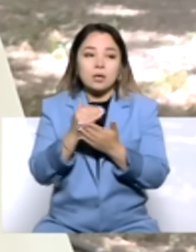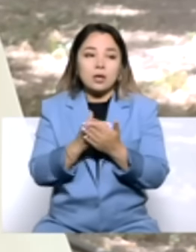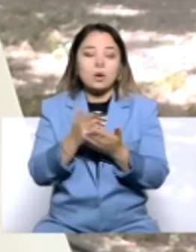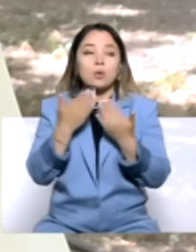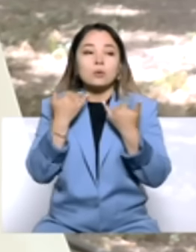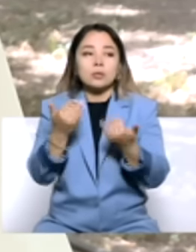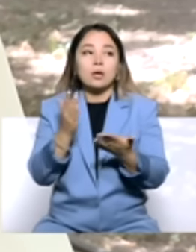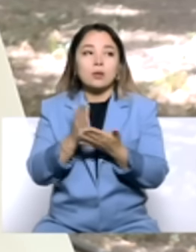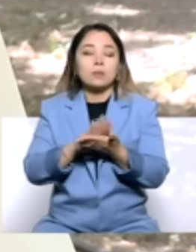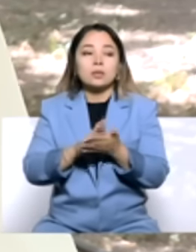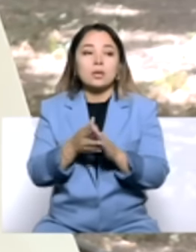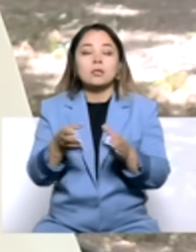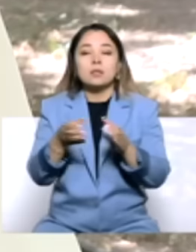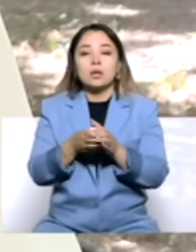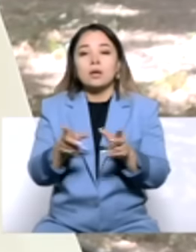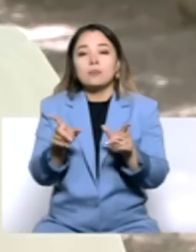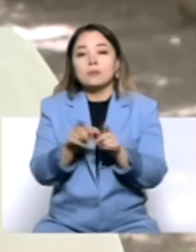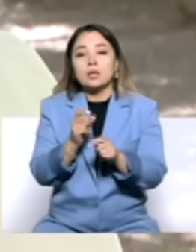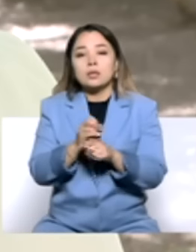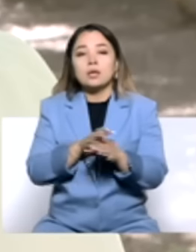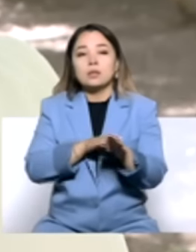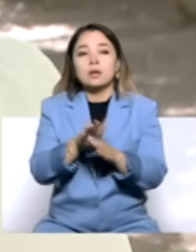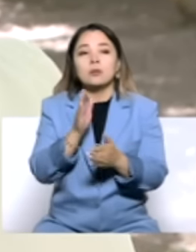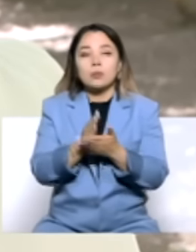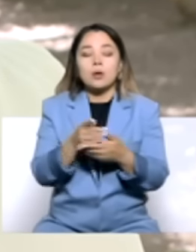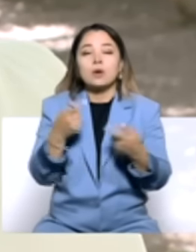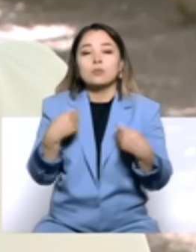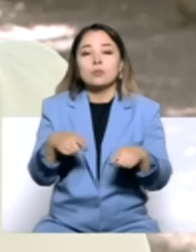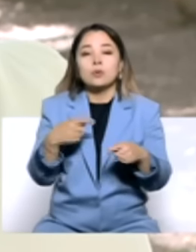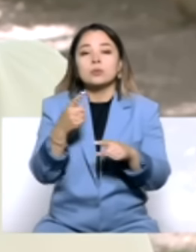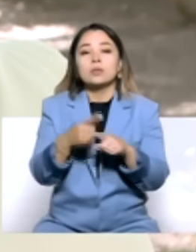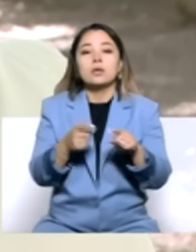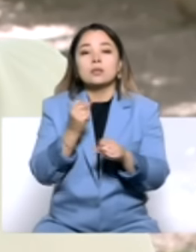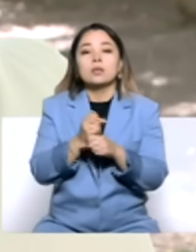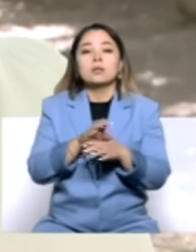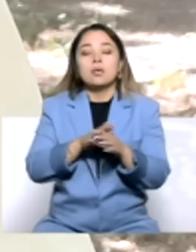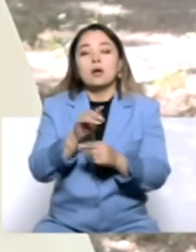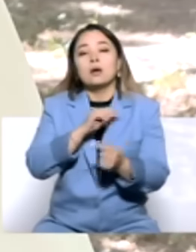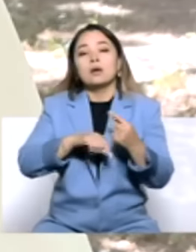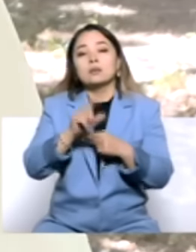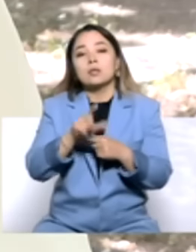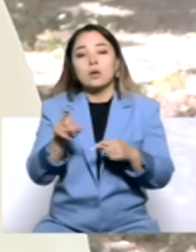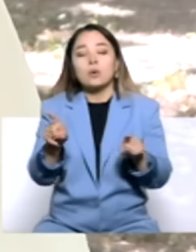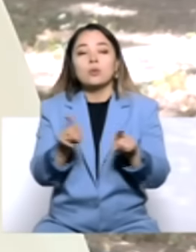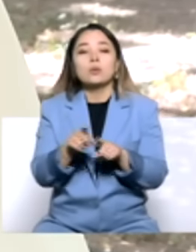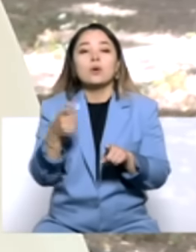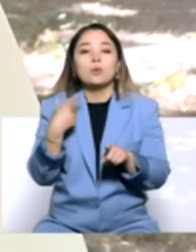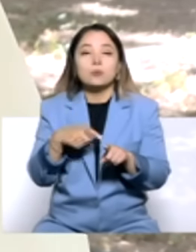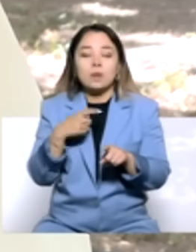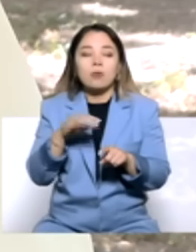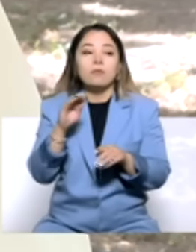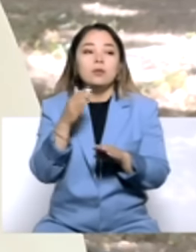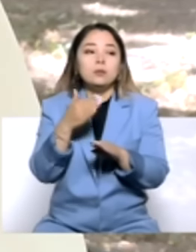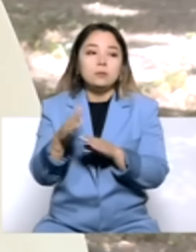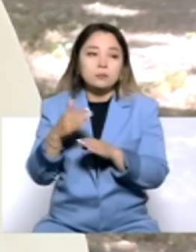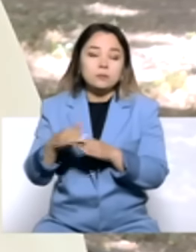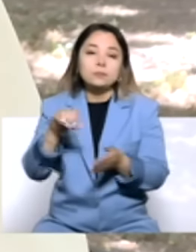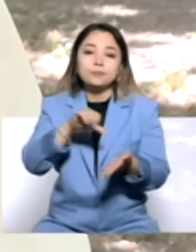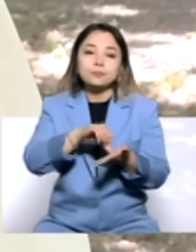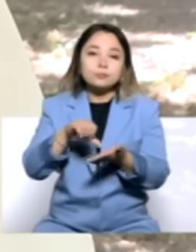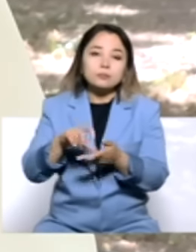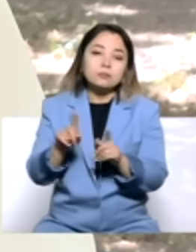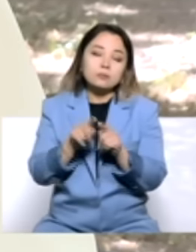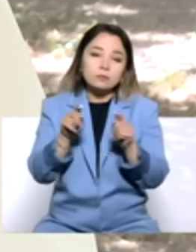декларация екеуін қосып қойып микс жасап отыр. Бөлшек саудада жұмыс жасап жүрген кәсіпкерлер үшін өздерінің филиалдарын, яғни